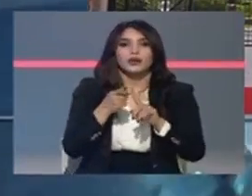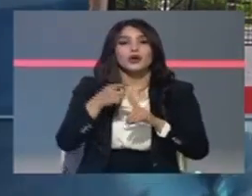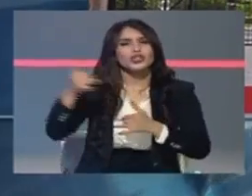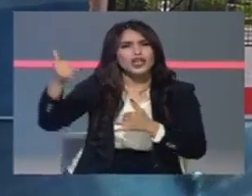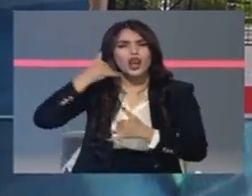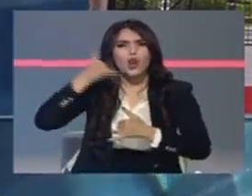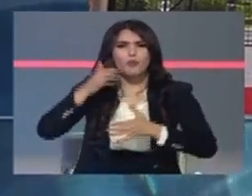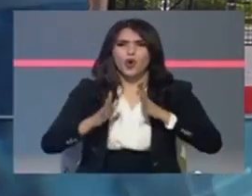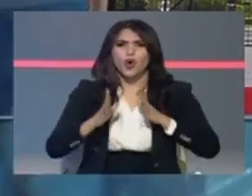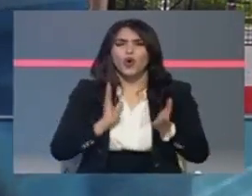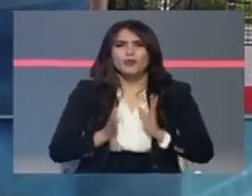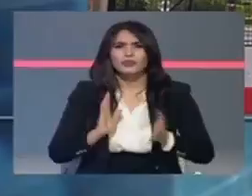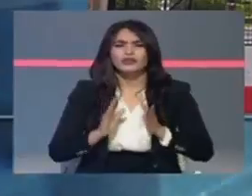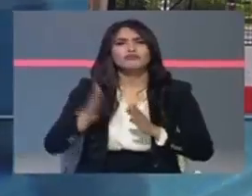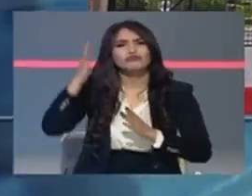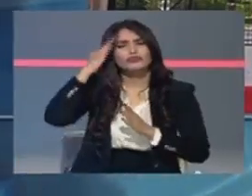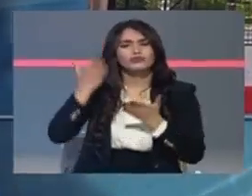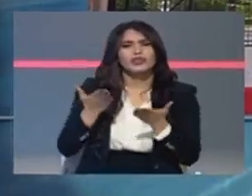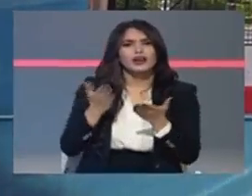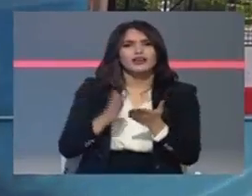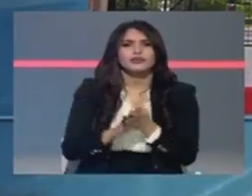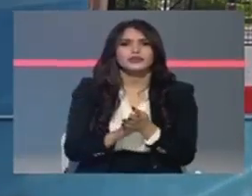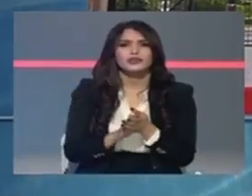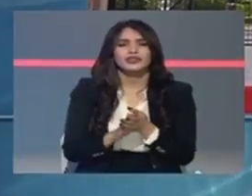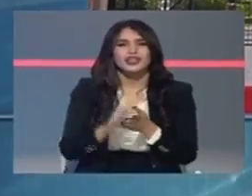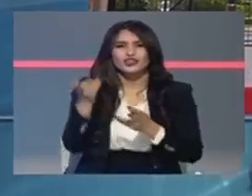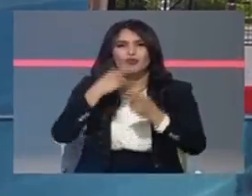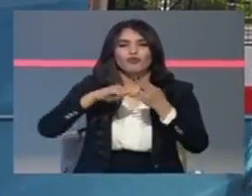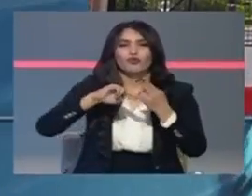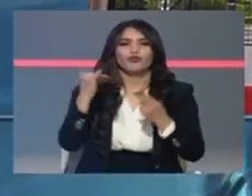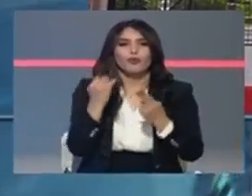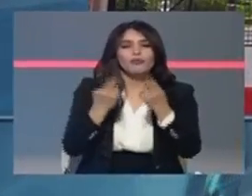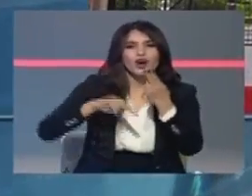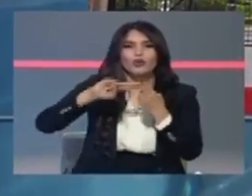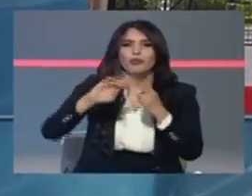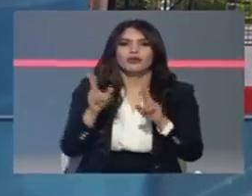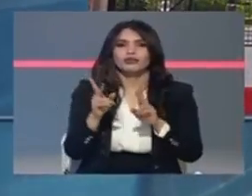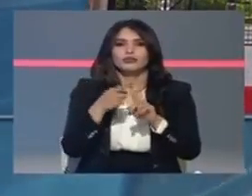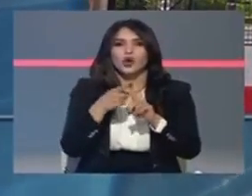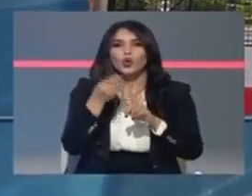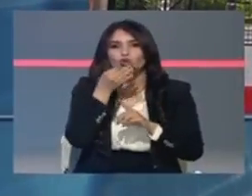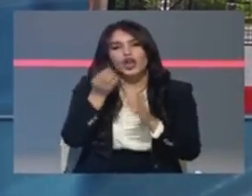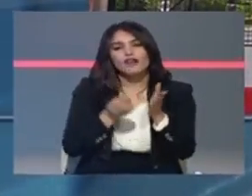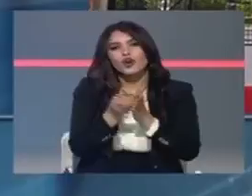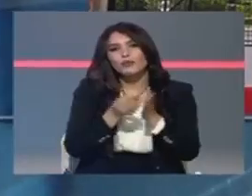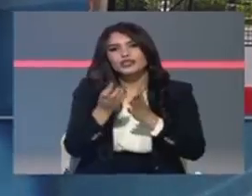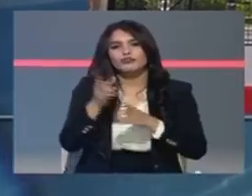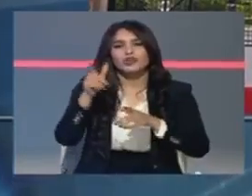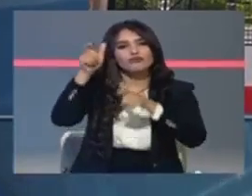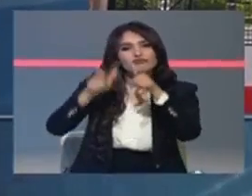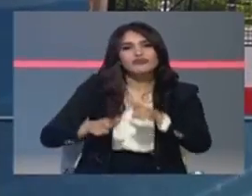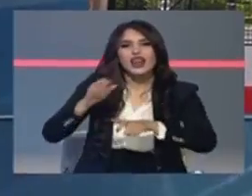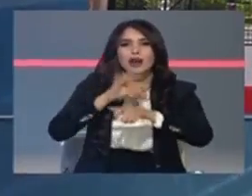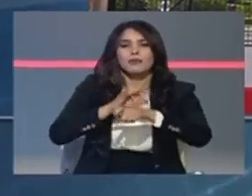بالمستشفيات يعني تعرف أنه يتجنبوا الإدلاء بمعطيات شخصية نتاع المرضى نتاعهم. نعم. ولكن احنا نتابع عن